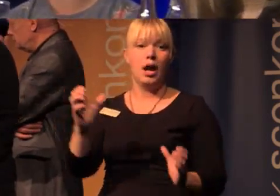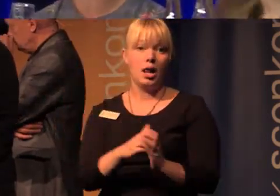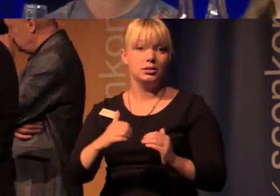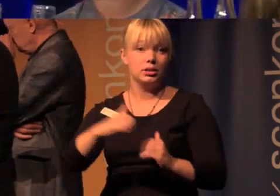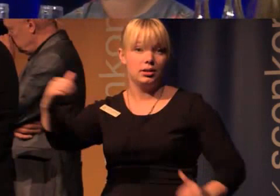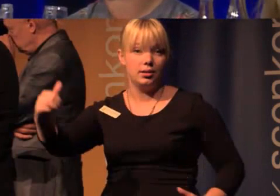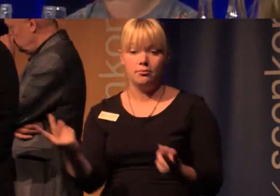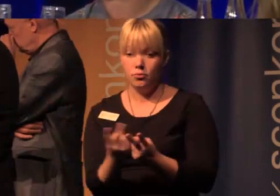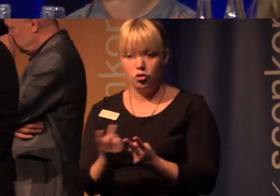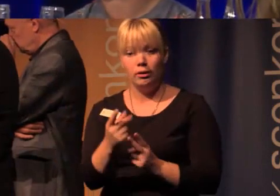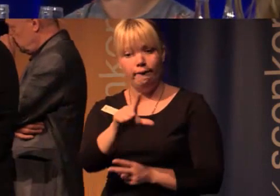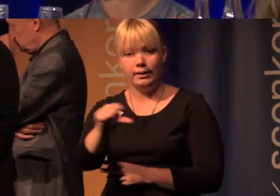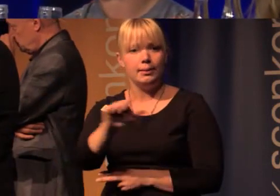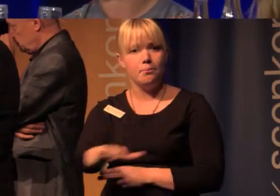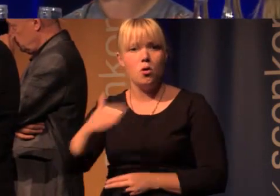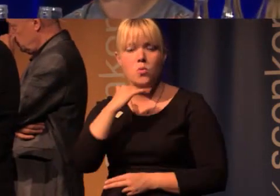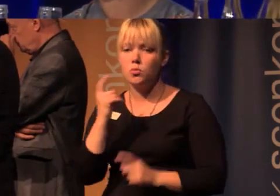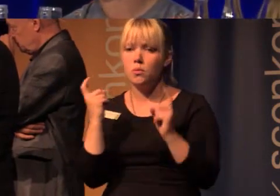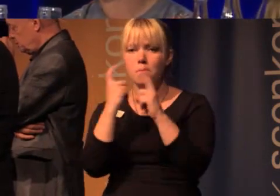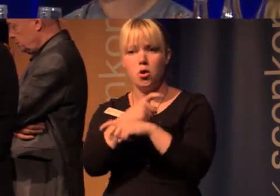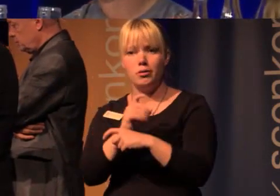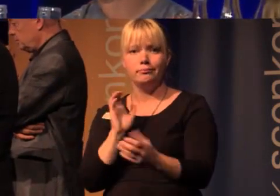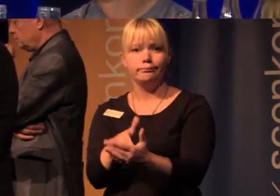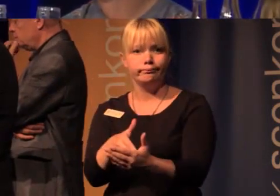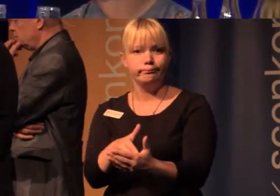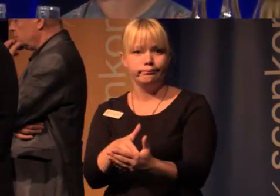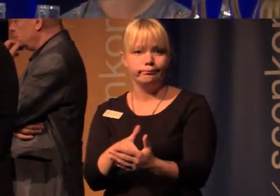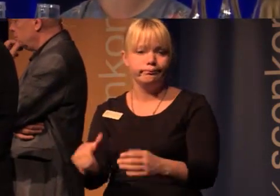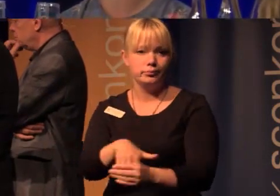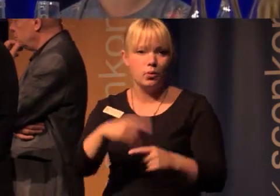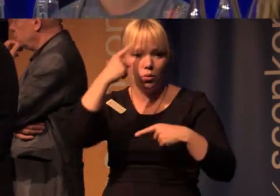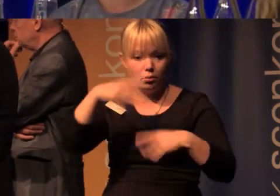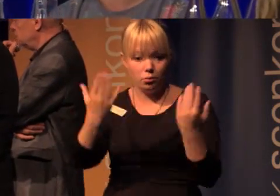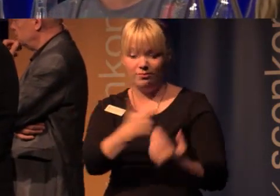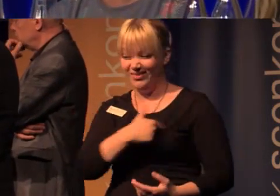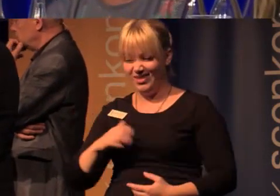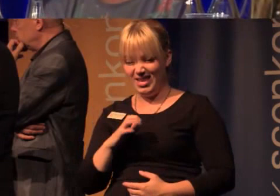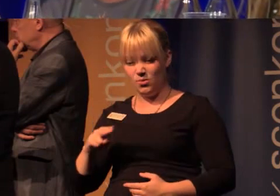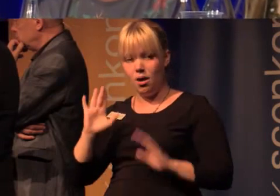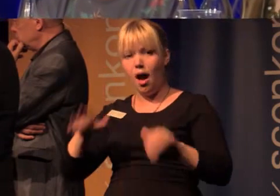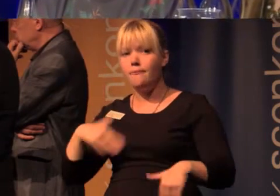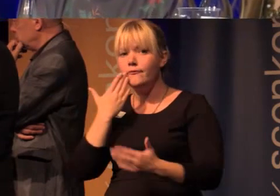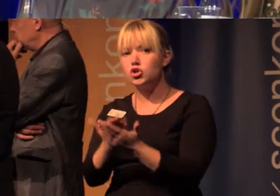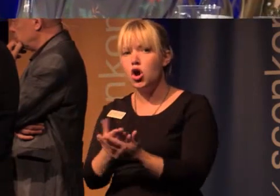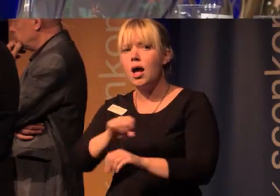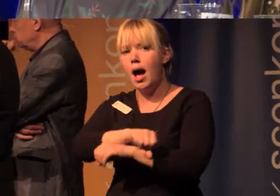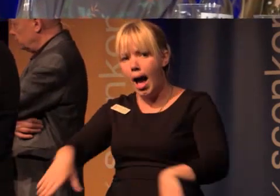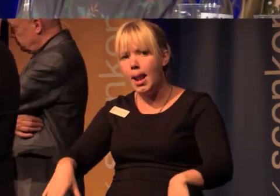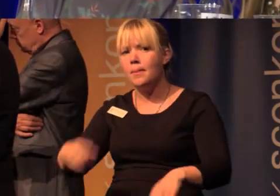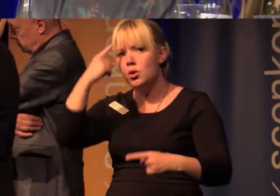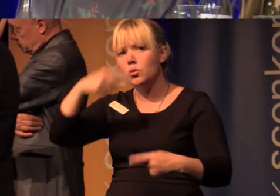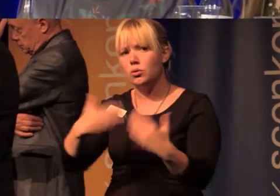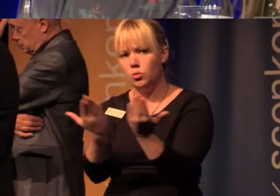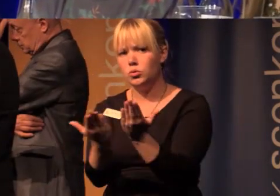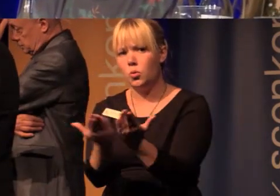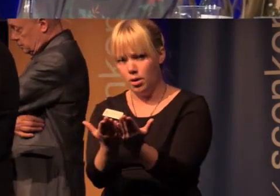barn och unga att ta del av kultur. Vi i SSU, vi har föreslagit en allmän kulturskola som vi vill se.